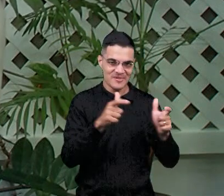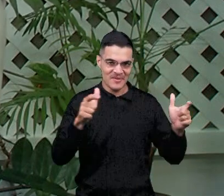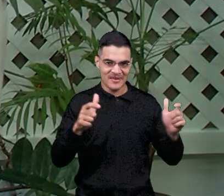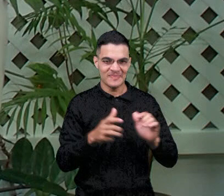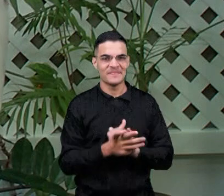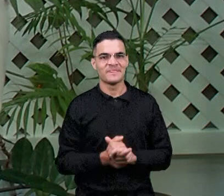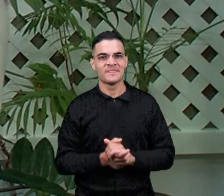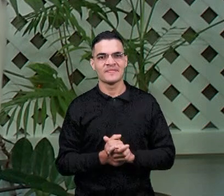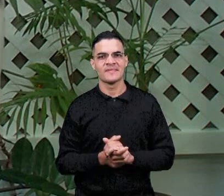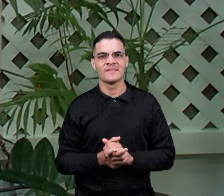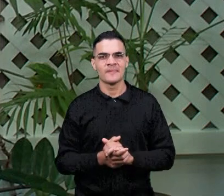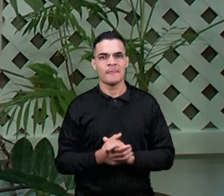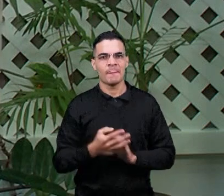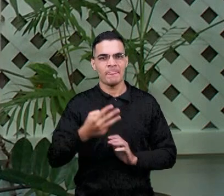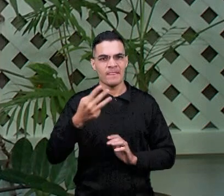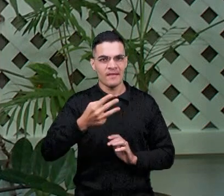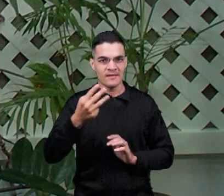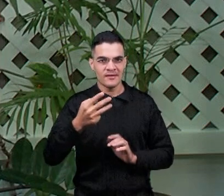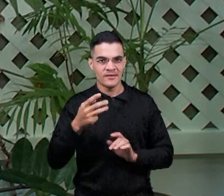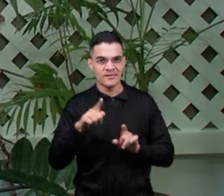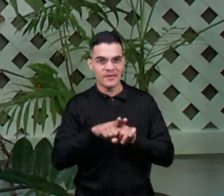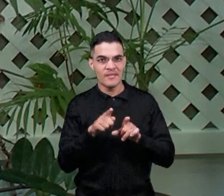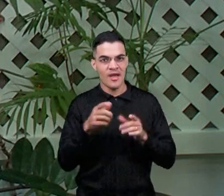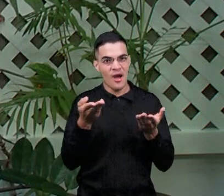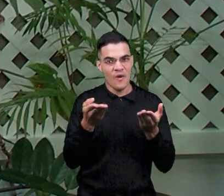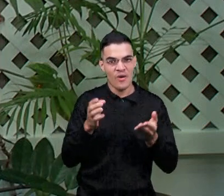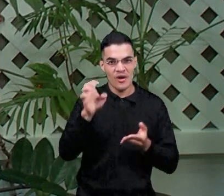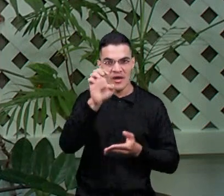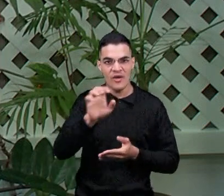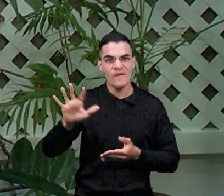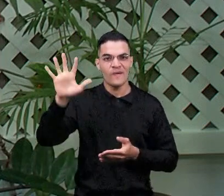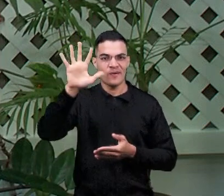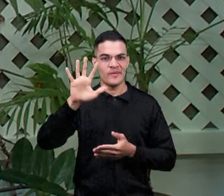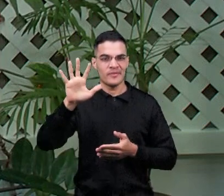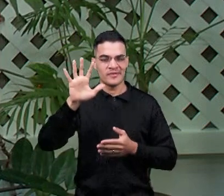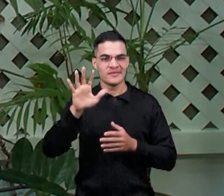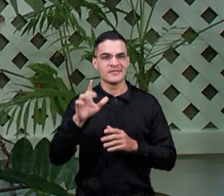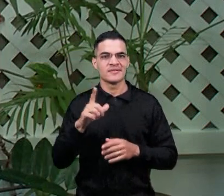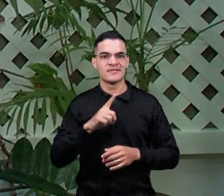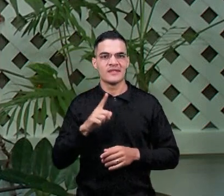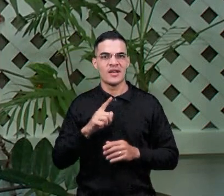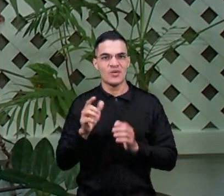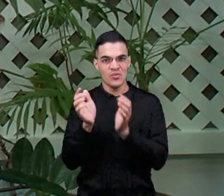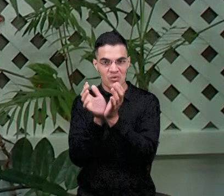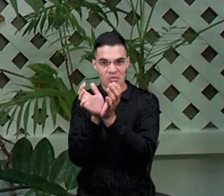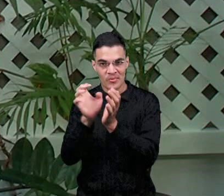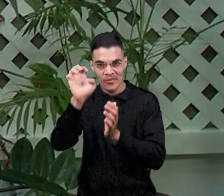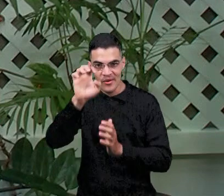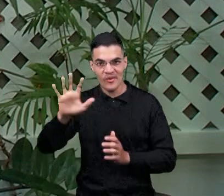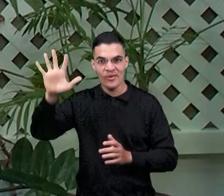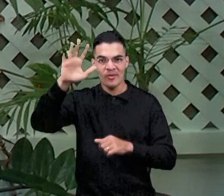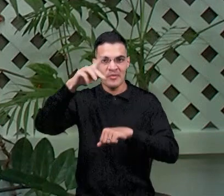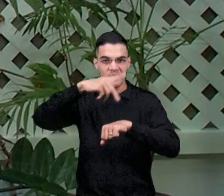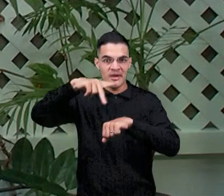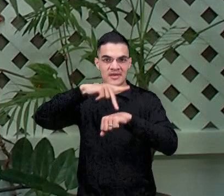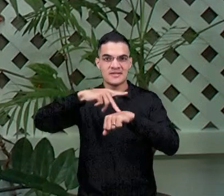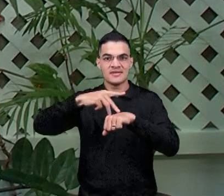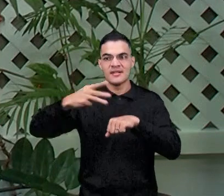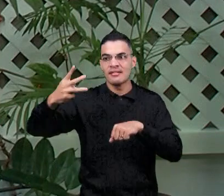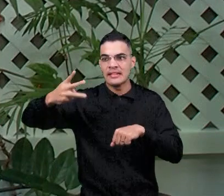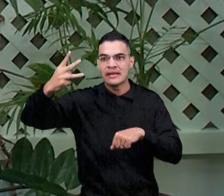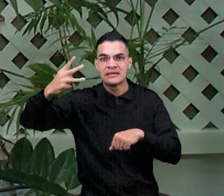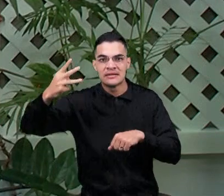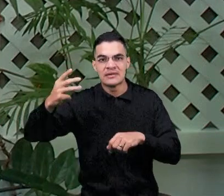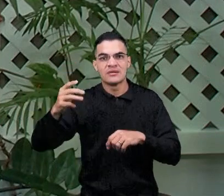en troisième place, il y a Portugal. Ce n'est plus naturellement en Amérique, mais en Europe. Donc,